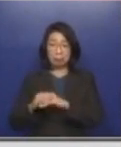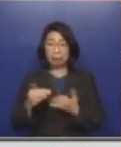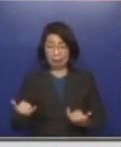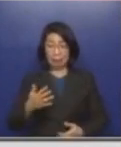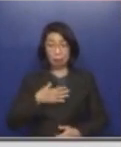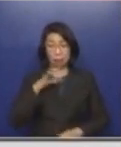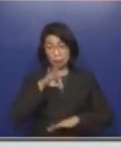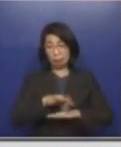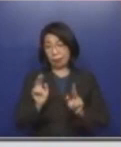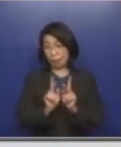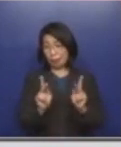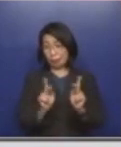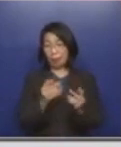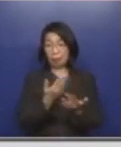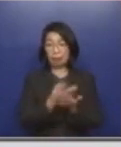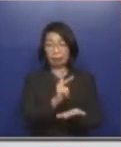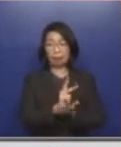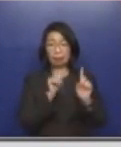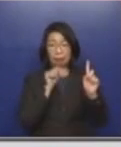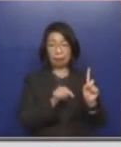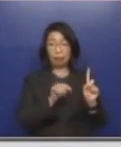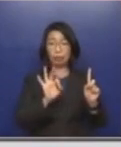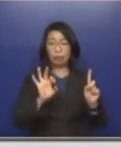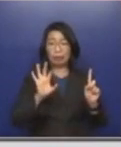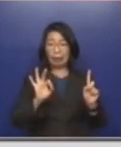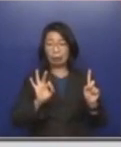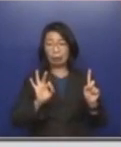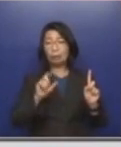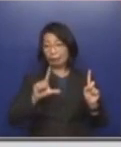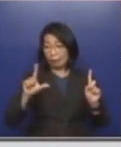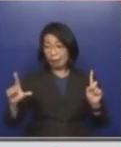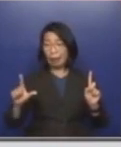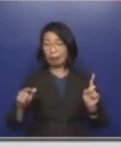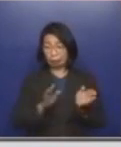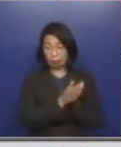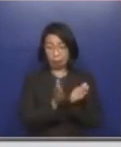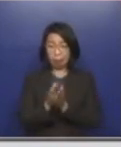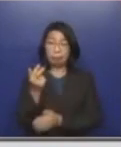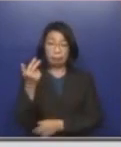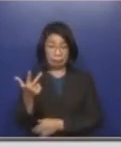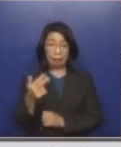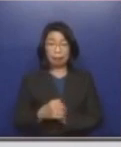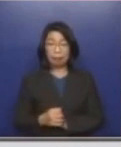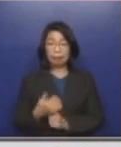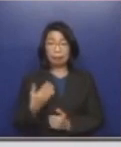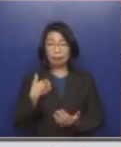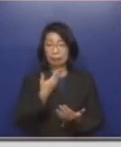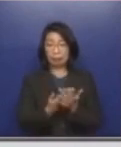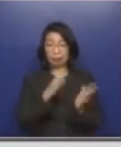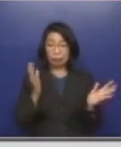มาธิการเงินกู้ 1.9 ล้านล้าน3ฉบับครับท่านประธานทราบไหมครับว่า 400,000 ล้านปั